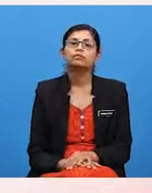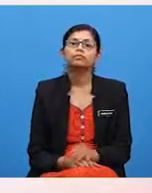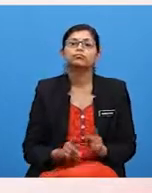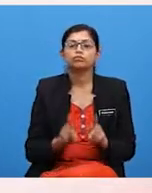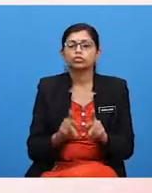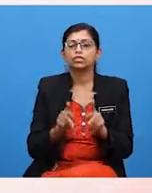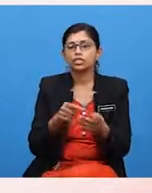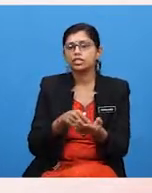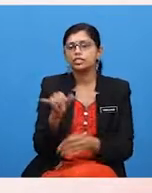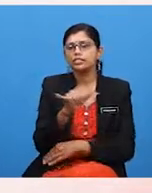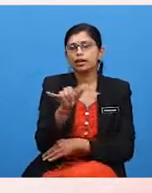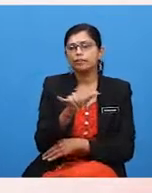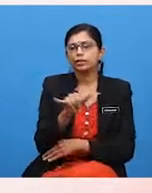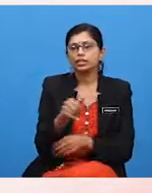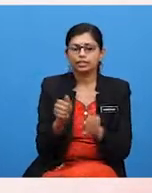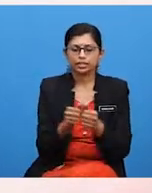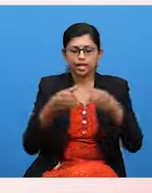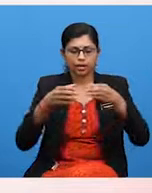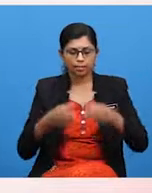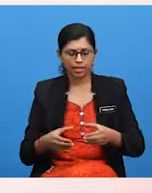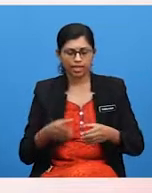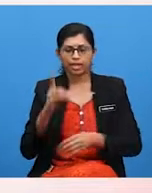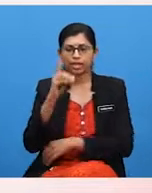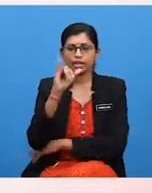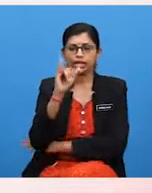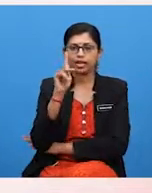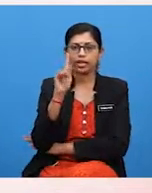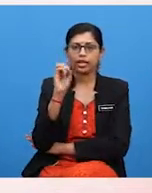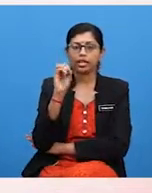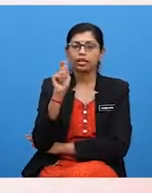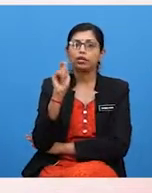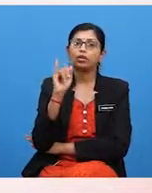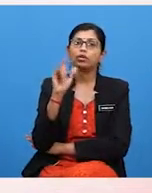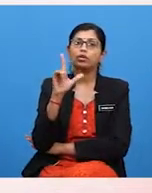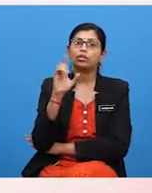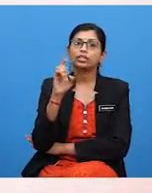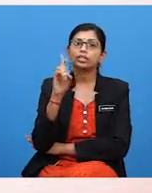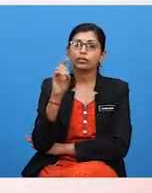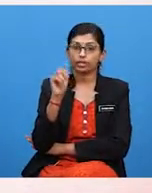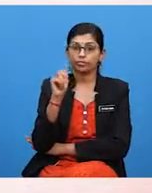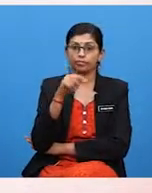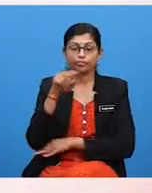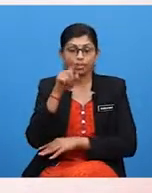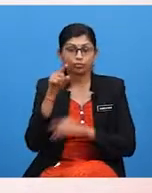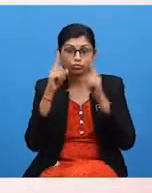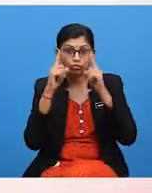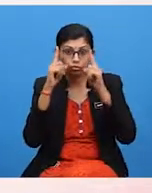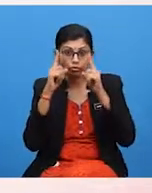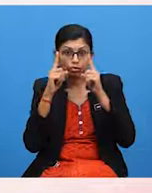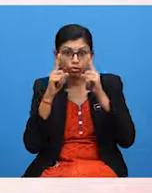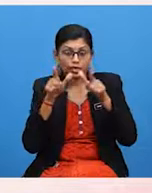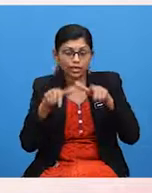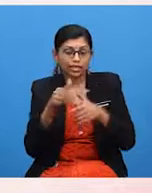sama dengan batang dikotiledon. Cambium vascular yang terletak